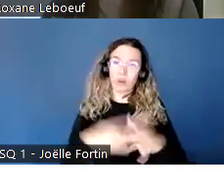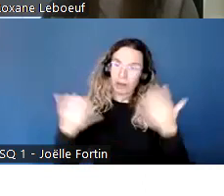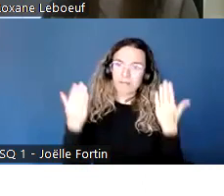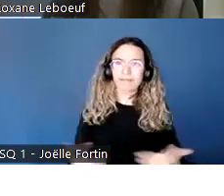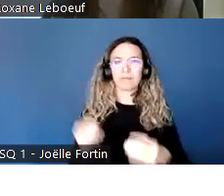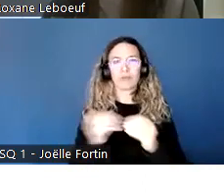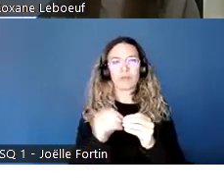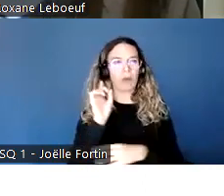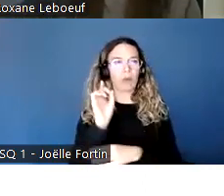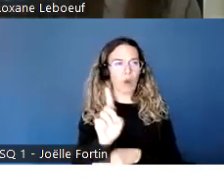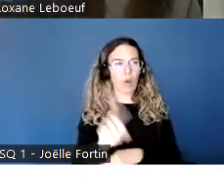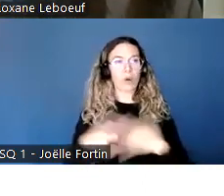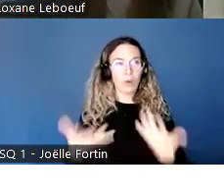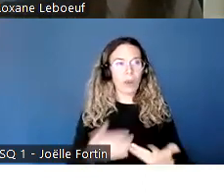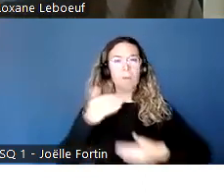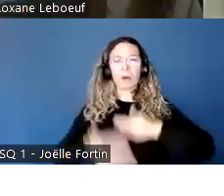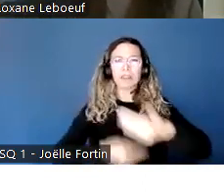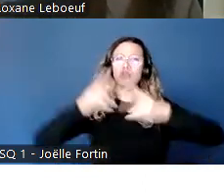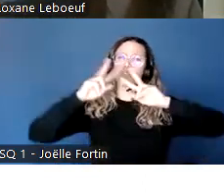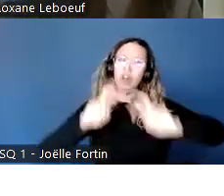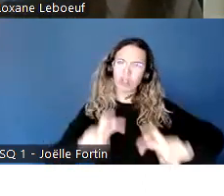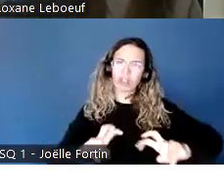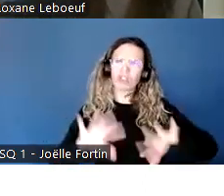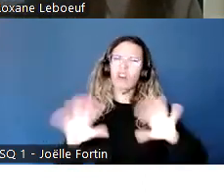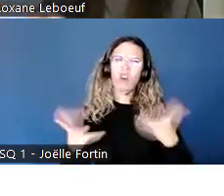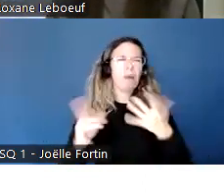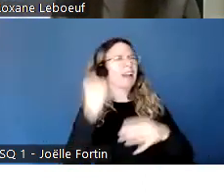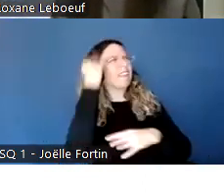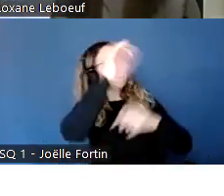premier point qui est le processus de recherche. Alors, comment tout ça a